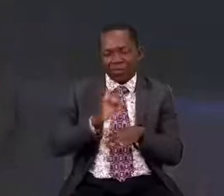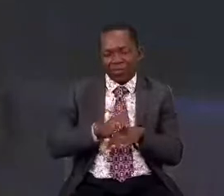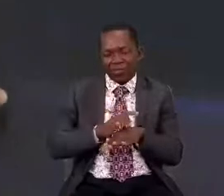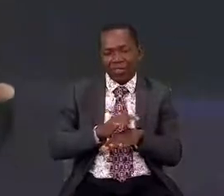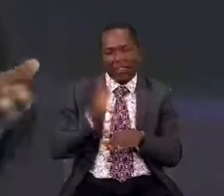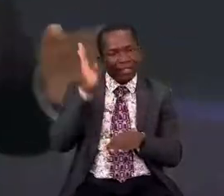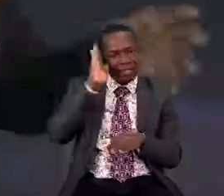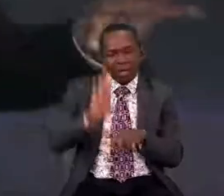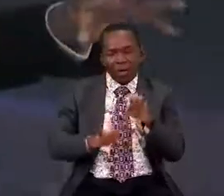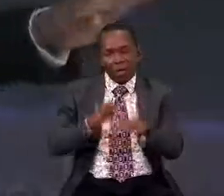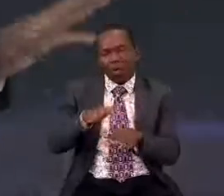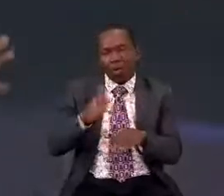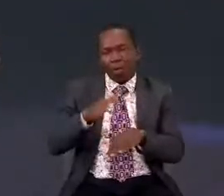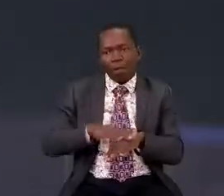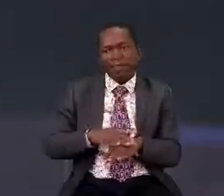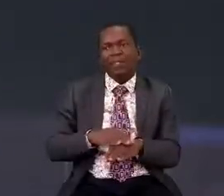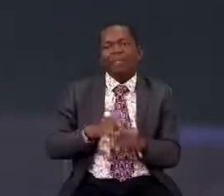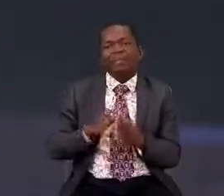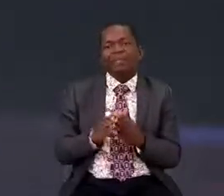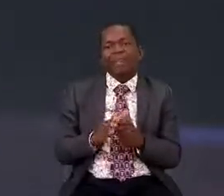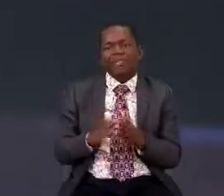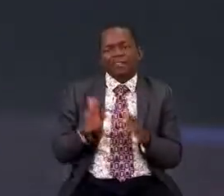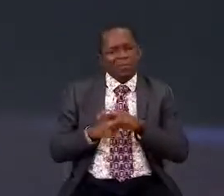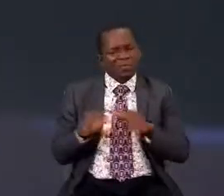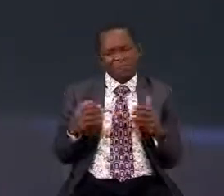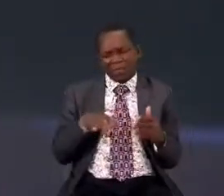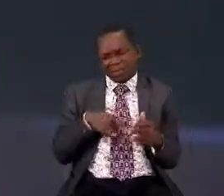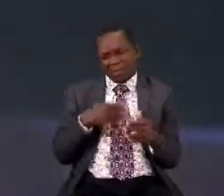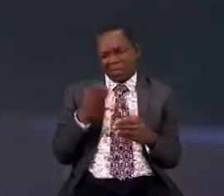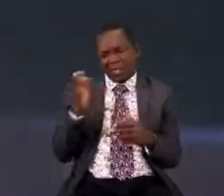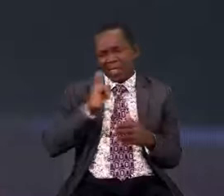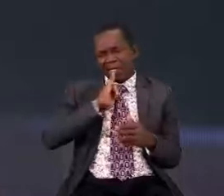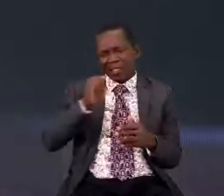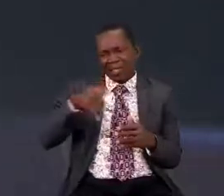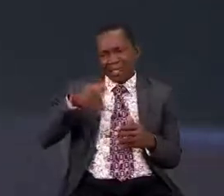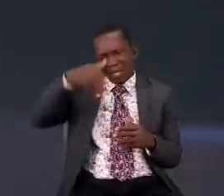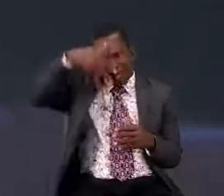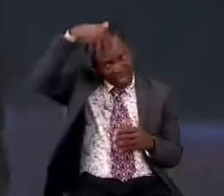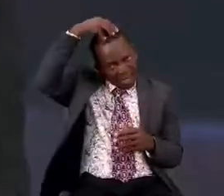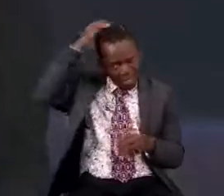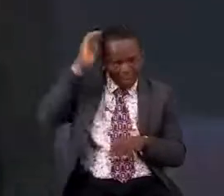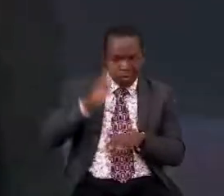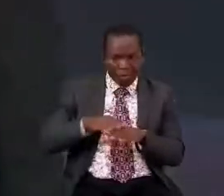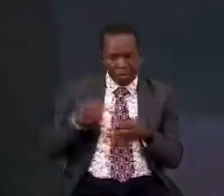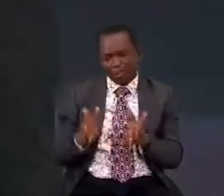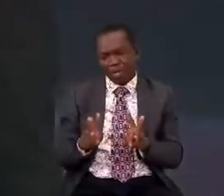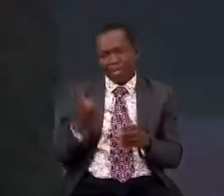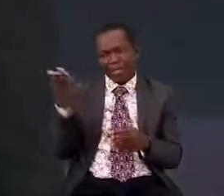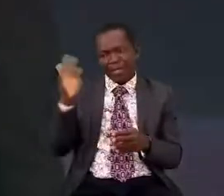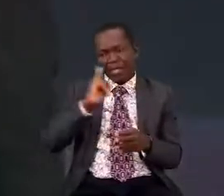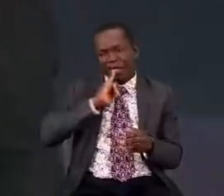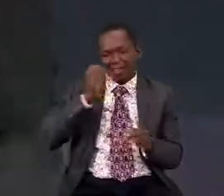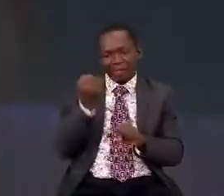des difficultés en route, ah, la voie là-bas et le territoire là-bas, oh, être vraiment rocailleux.